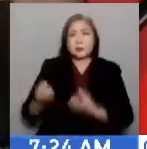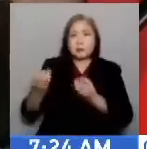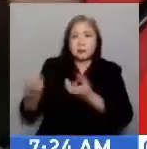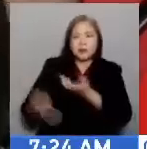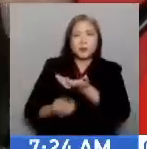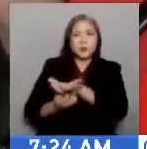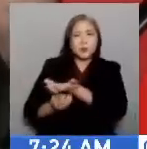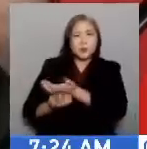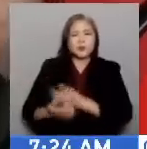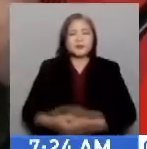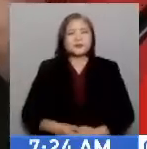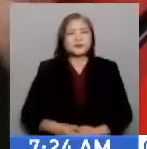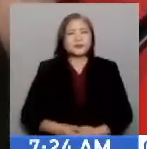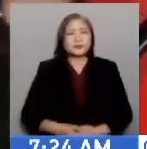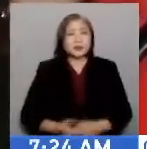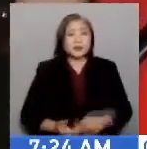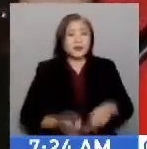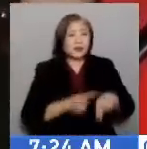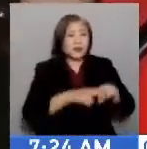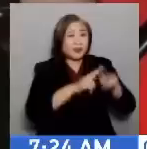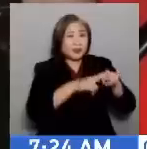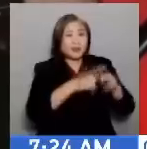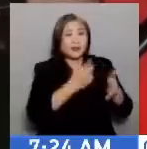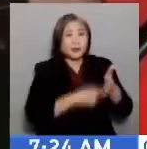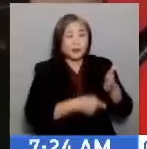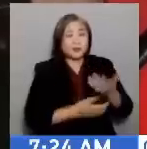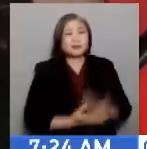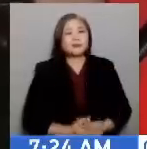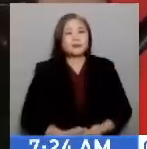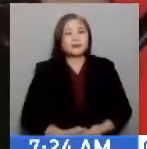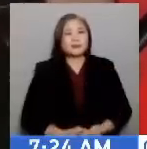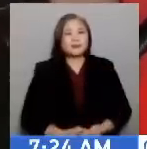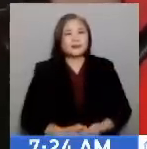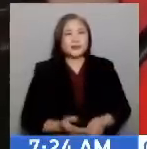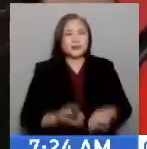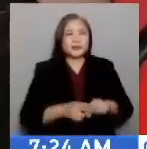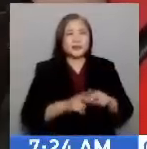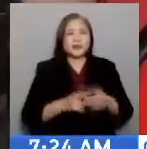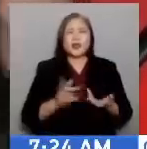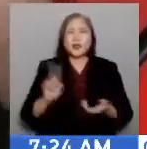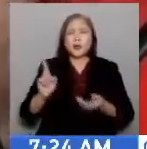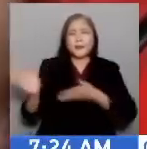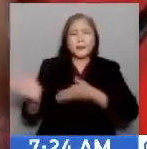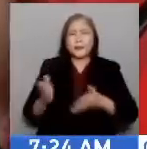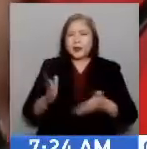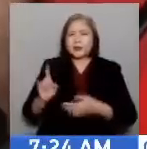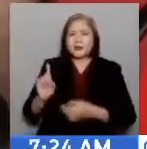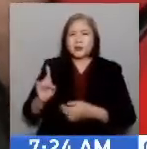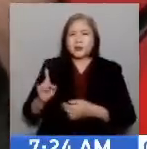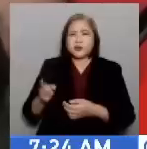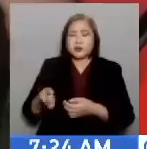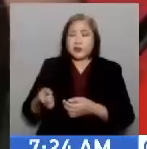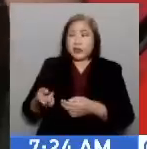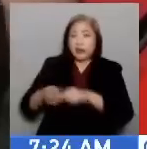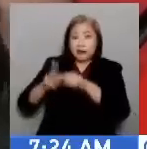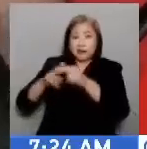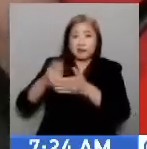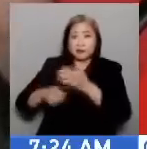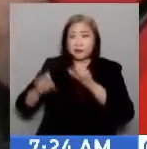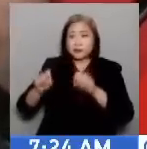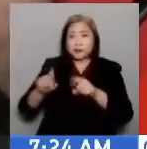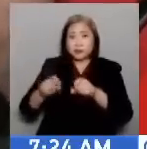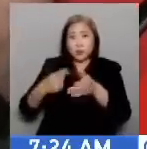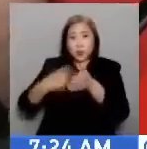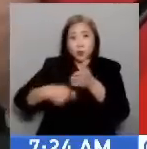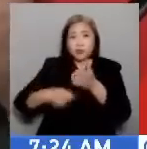tumataas ho ang presyo eh. Katulad ngayong araw, tataas ho. Paano ho ang plano nyo? Magtataas ba kayo sa presyo ng mga binibentang pagkain?